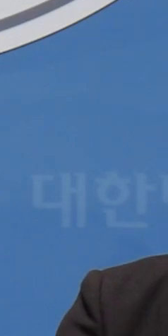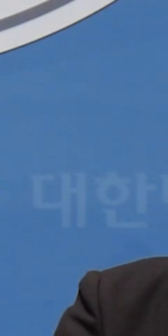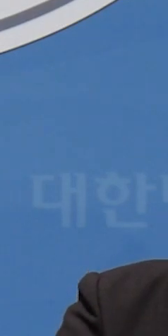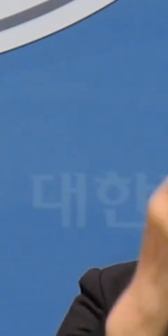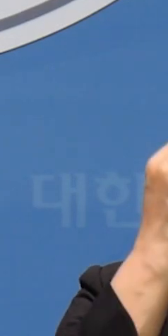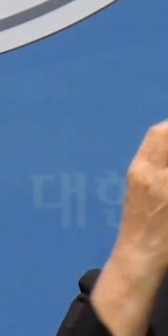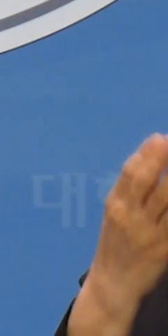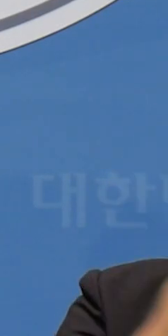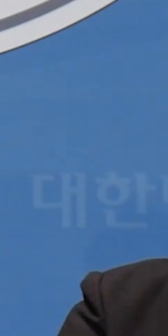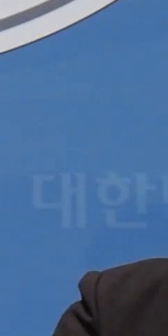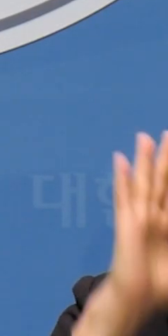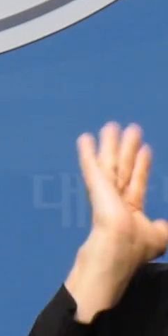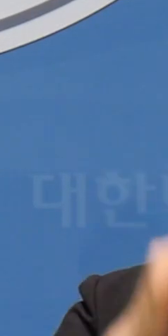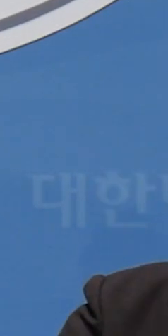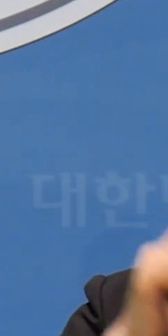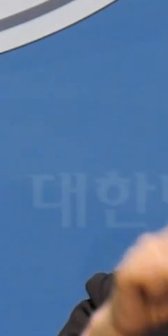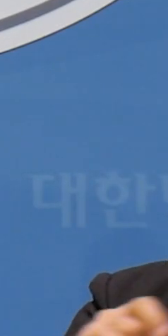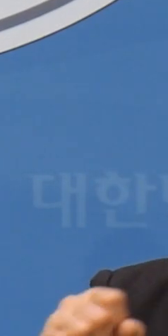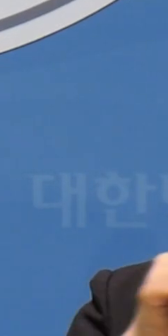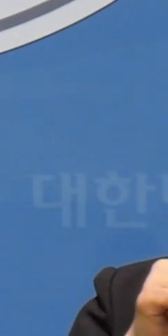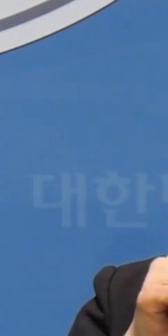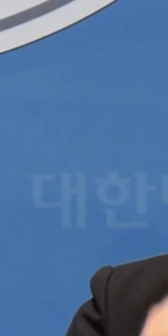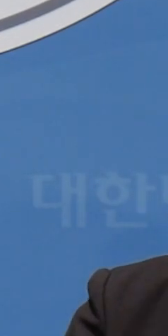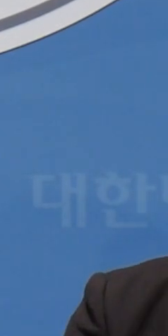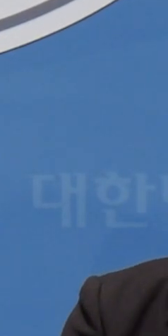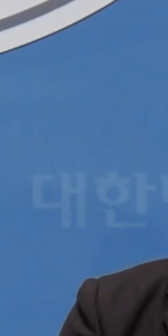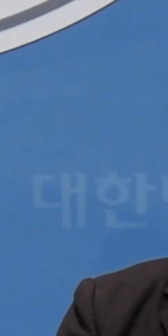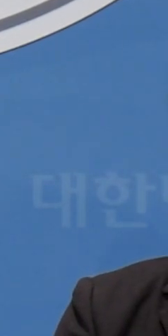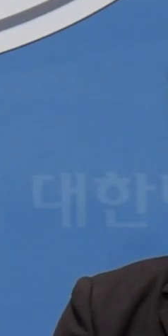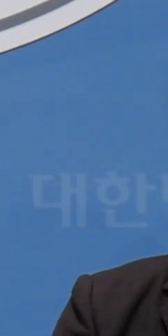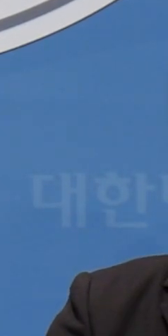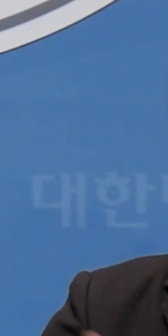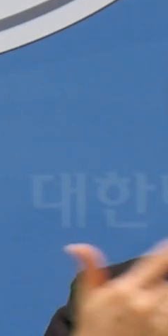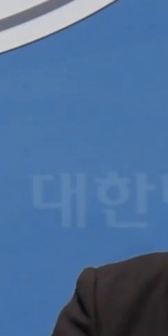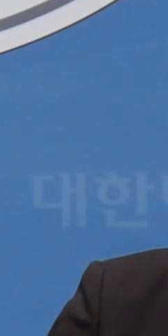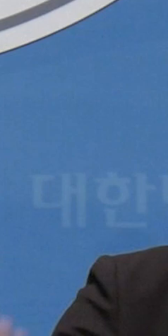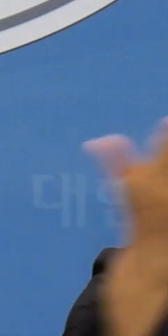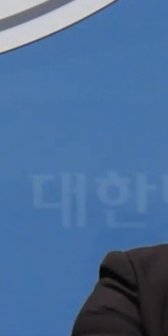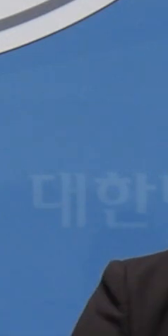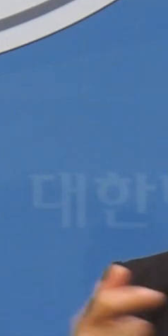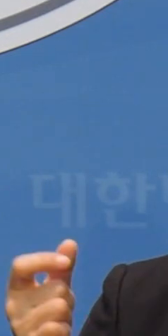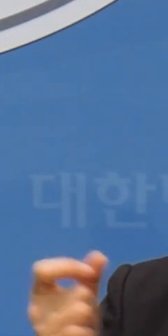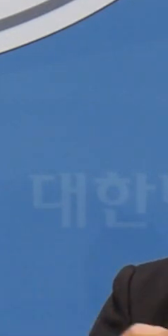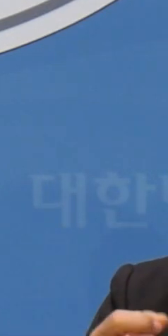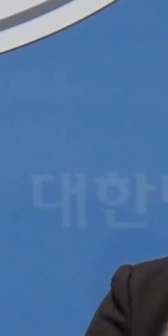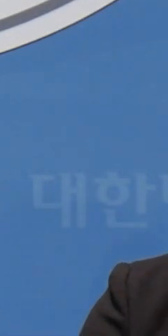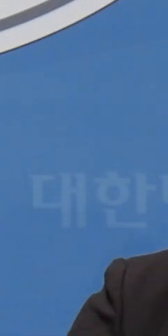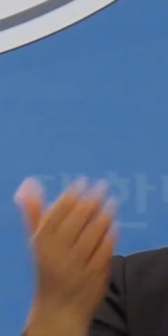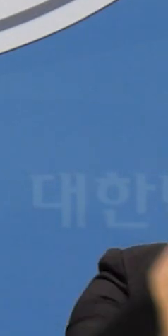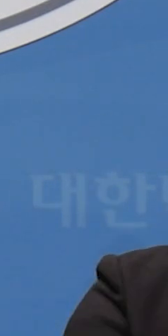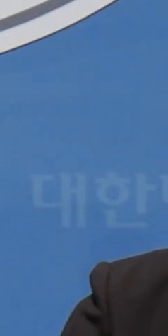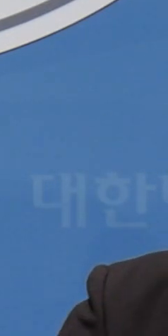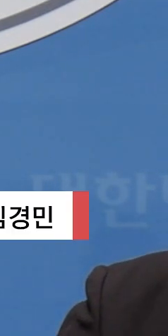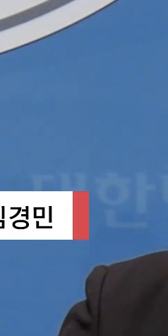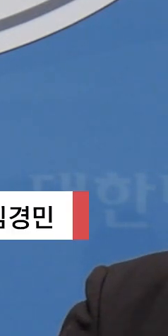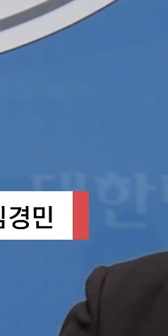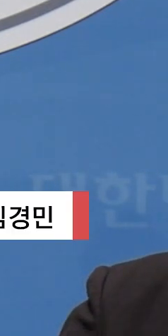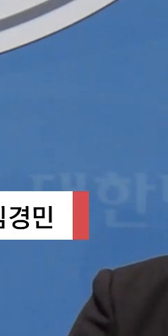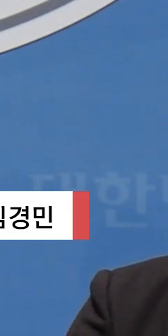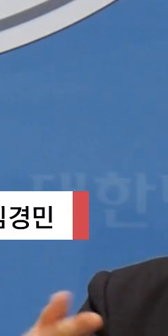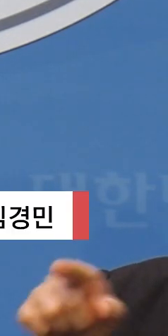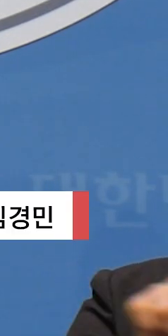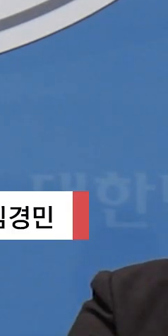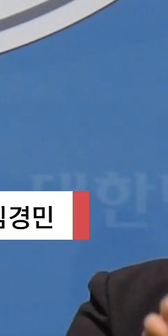정치를 새롭게, 의정부를 힘있게, 항상 여러분 곁에서 여러분의 따뜻한